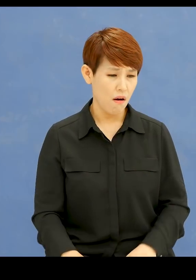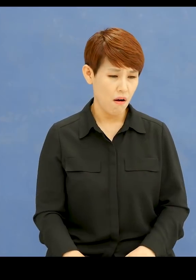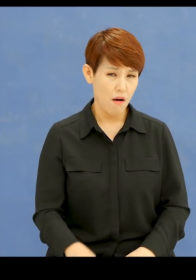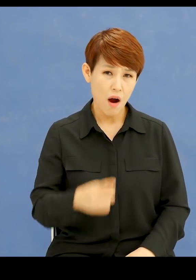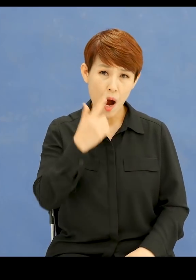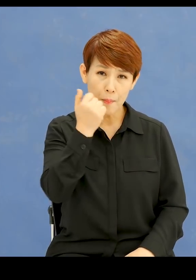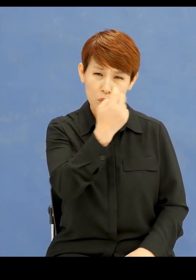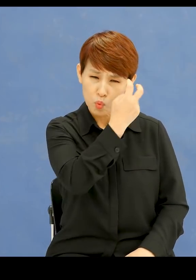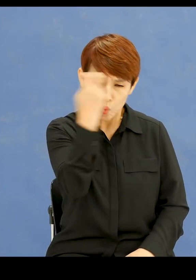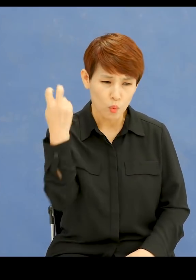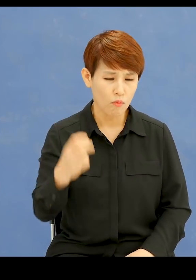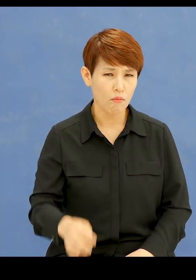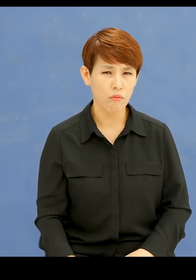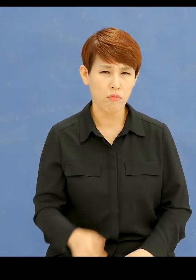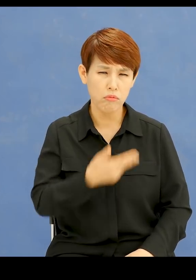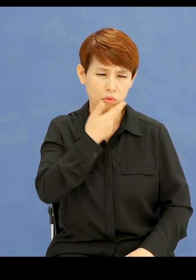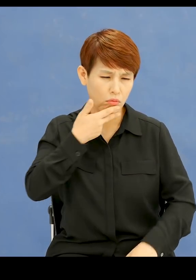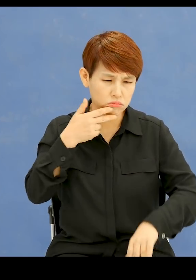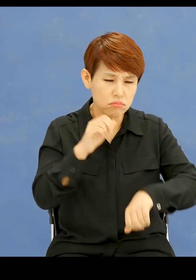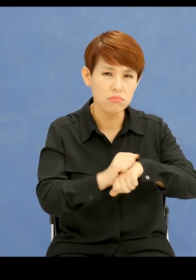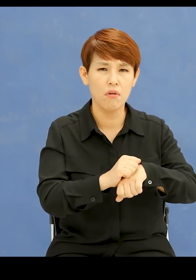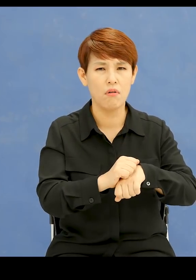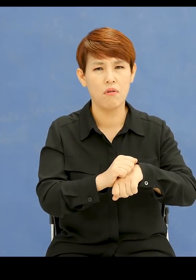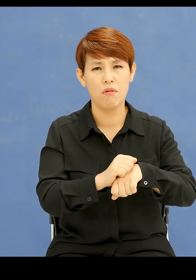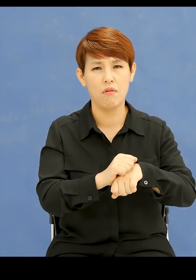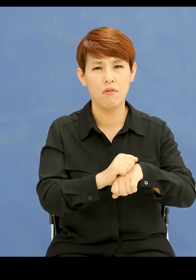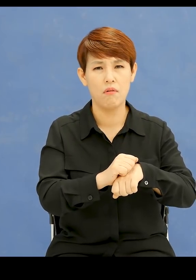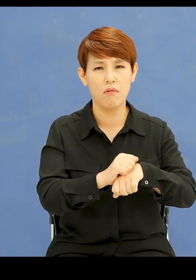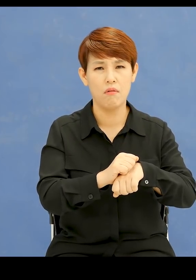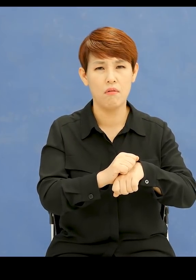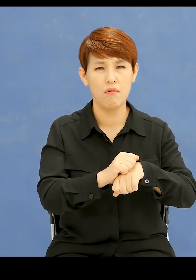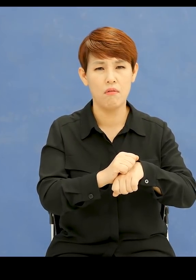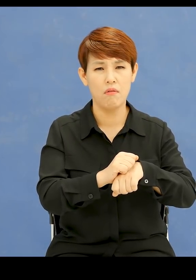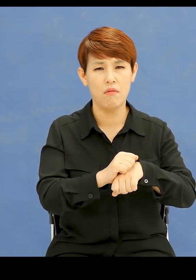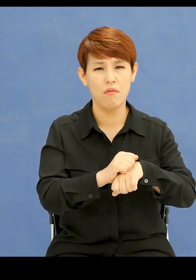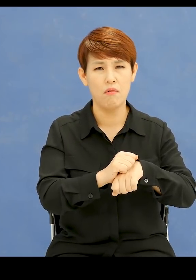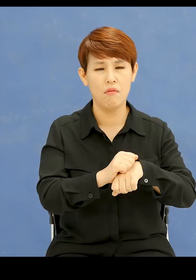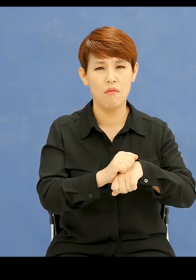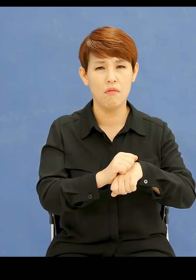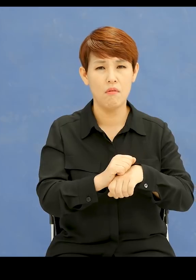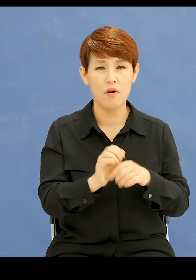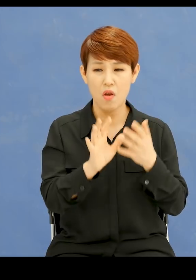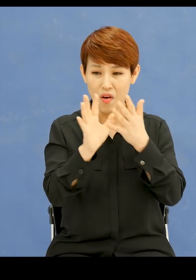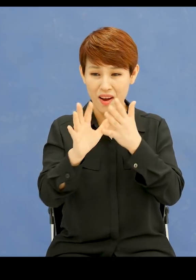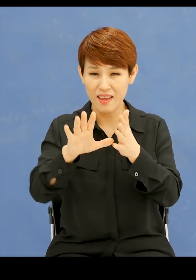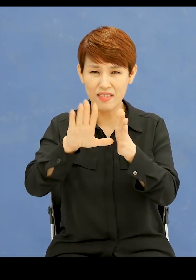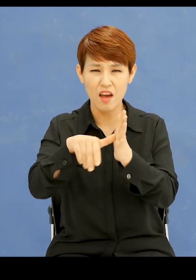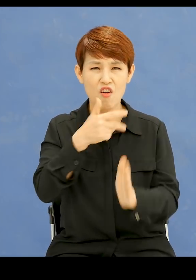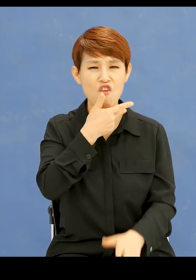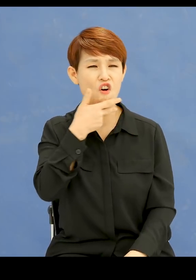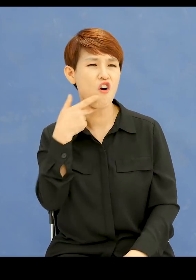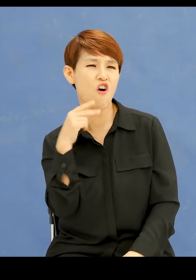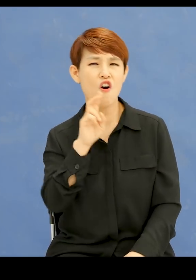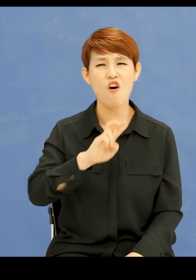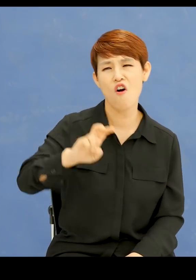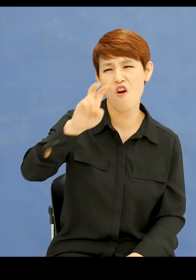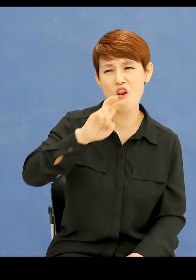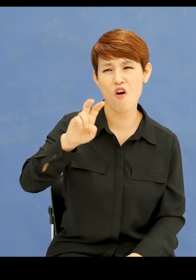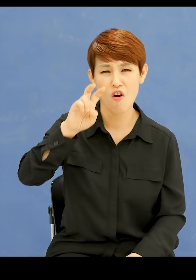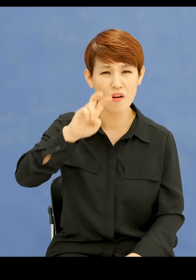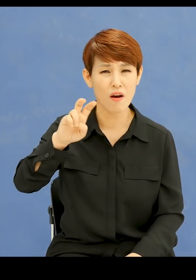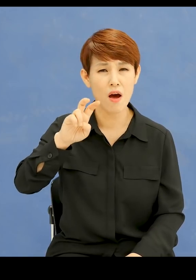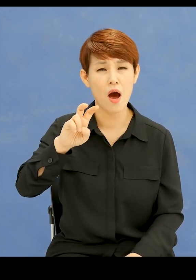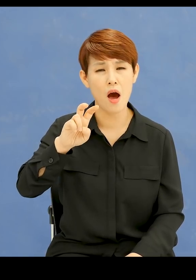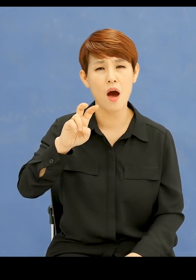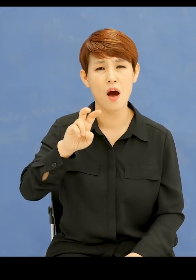이렇게 똑똑하고 영어도 잘하시고 정말 꼭 학교 소풍 가면은 꼭 영어로 그렇게 팝송을 늘